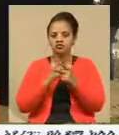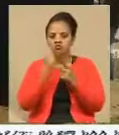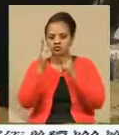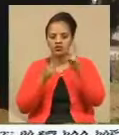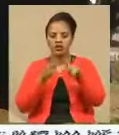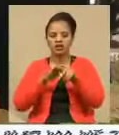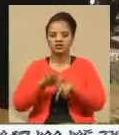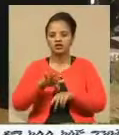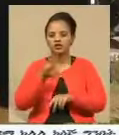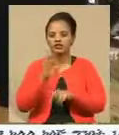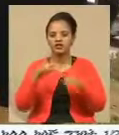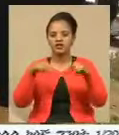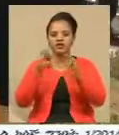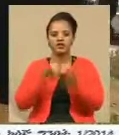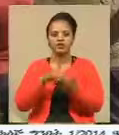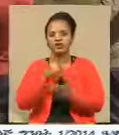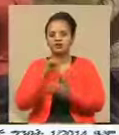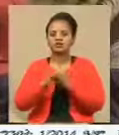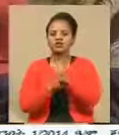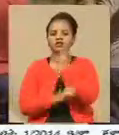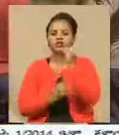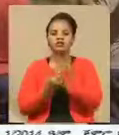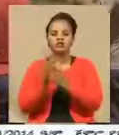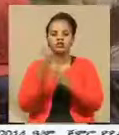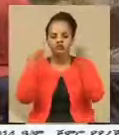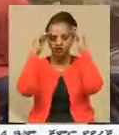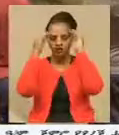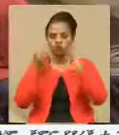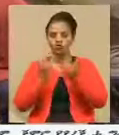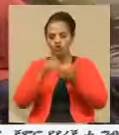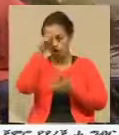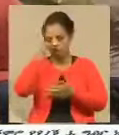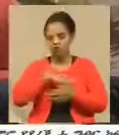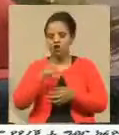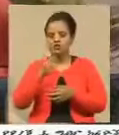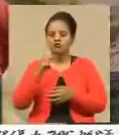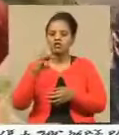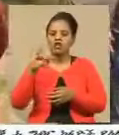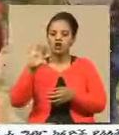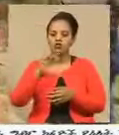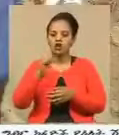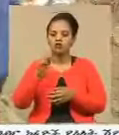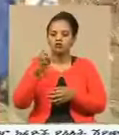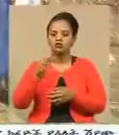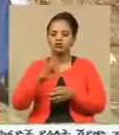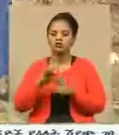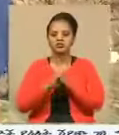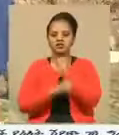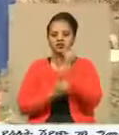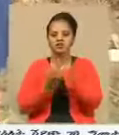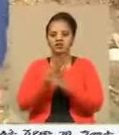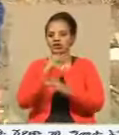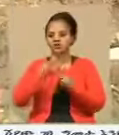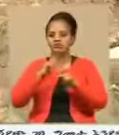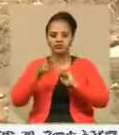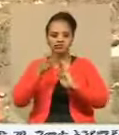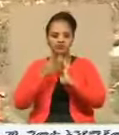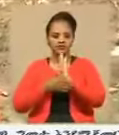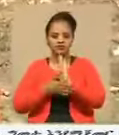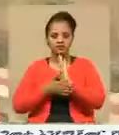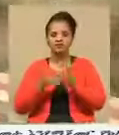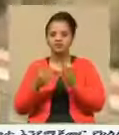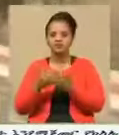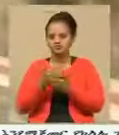ላይ የተገኙት የፌዴራል ከተማና መሰረተ ልማት ሚኒስቴር የሆኑት አቶ አምላኩ አዳሙ በመሰረተ ልማቱና በፕሮጀክት አፈጻጸሙ